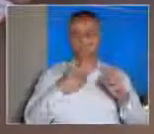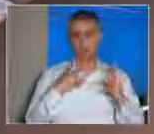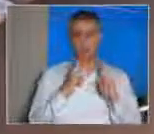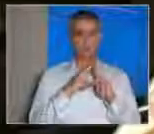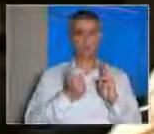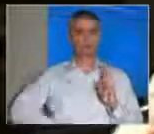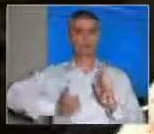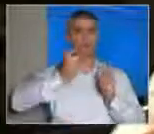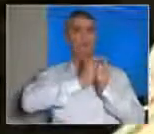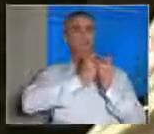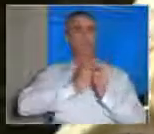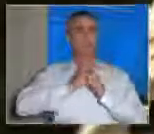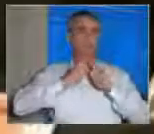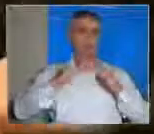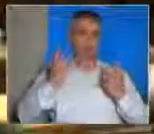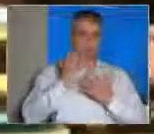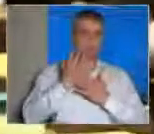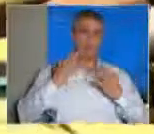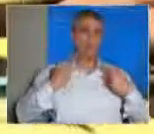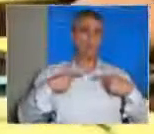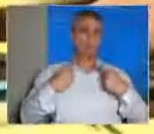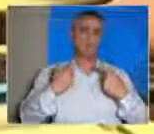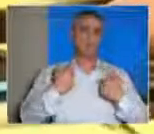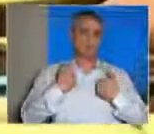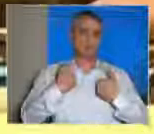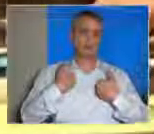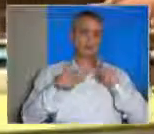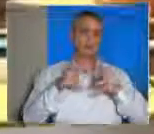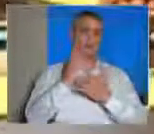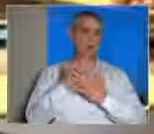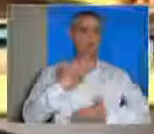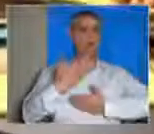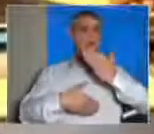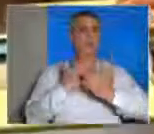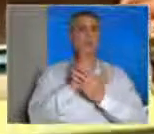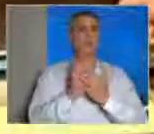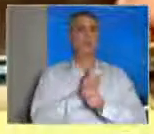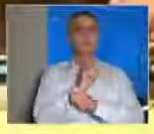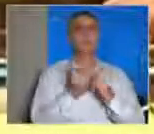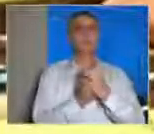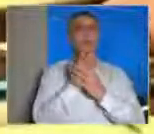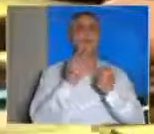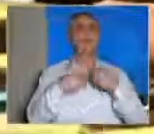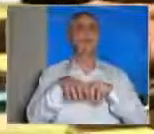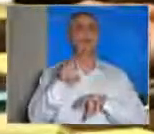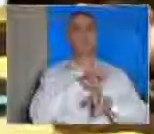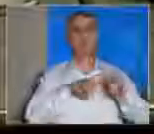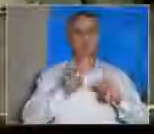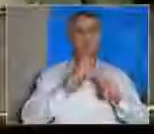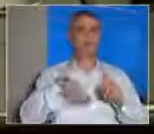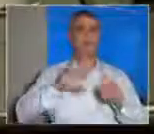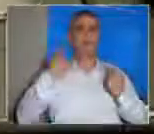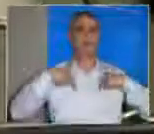את ראשי עשיות השונים כבר כמה ימים, ואנחנו עסוקים בזה, כבר התקדמנו, הקמנו בינתיים ועדה מסדרת, בחרנו יו"ר